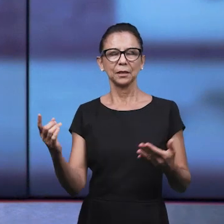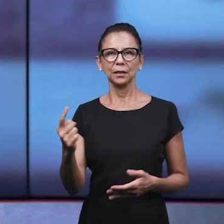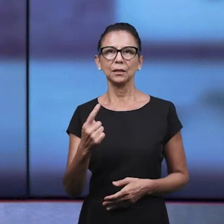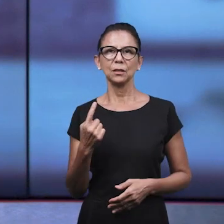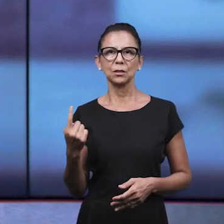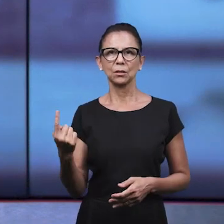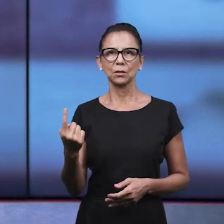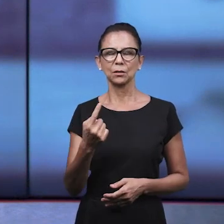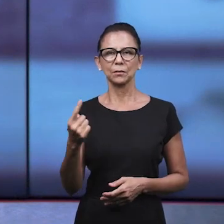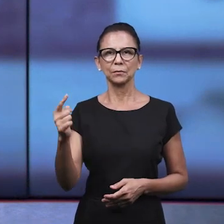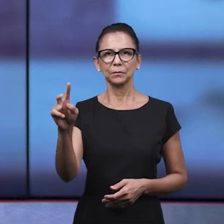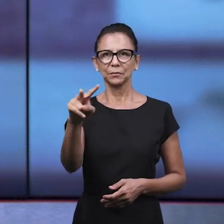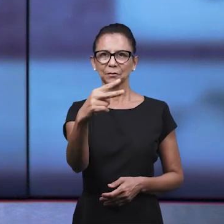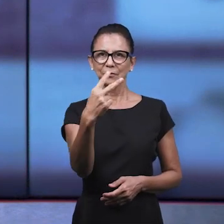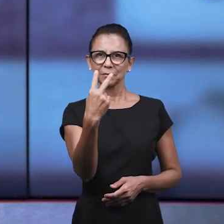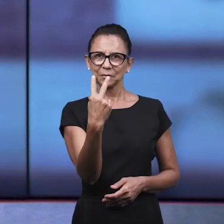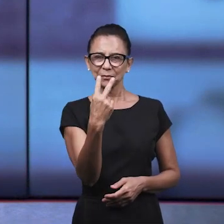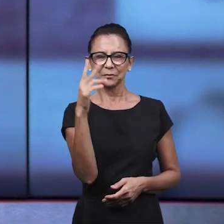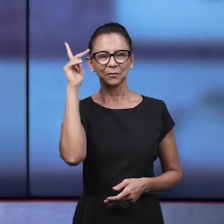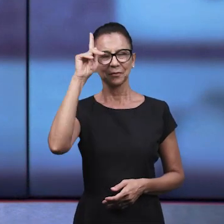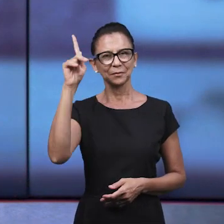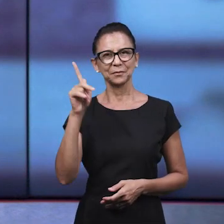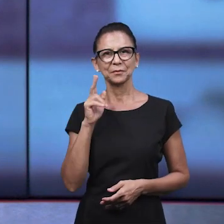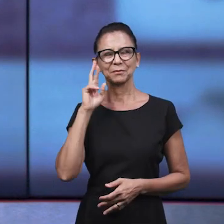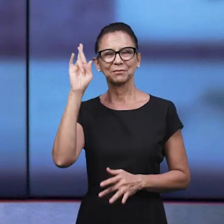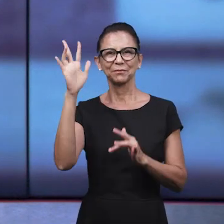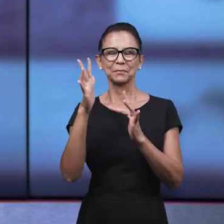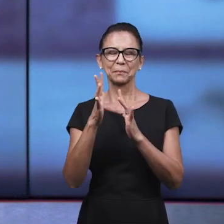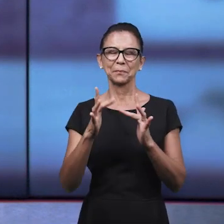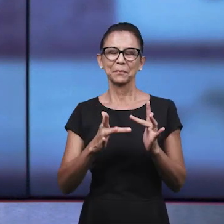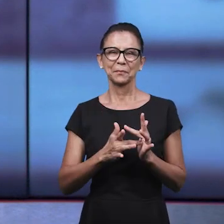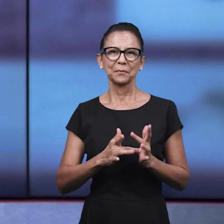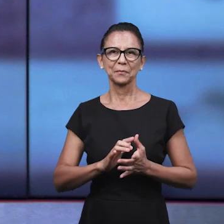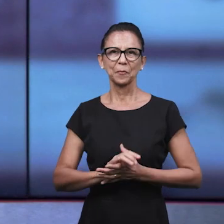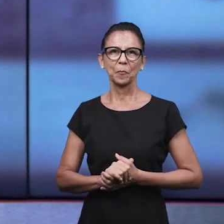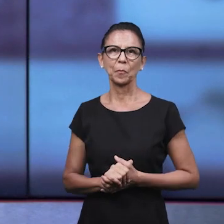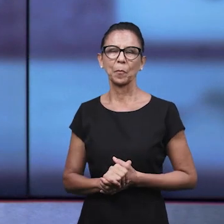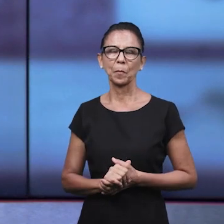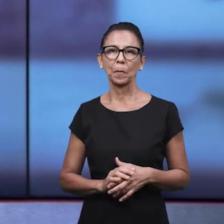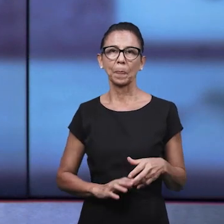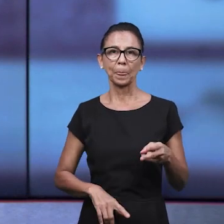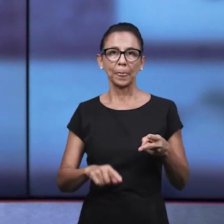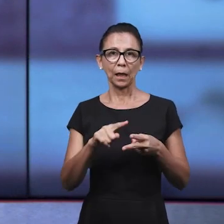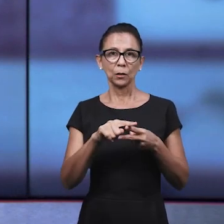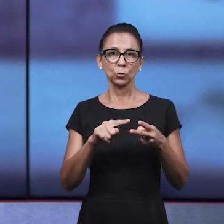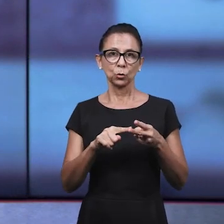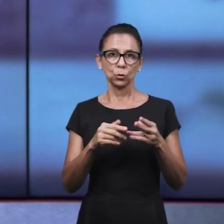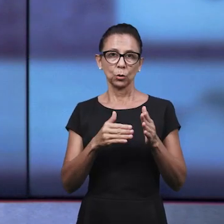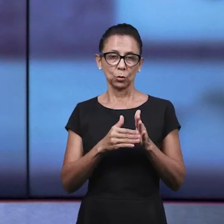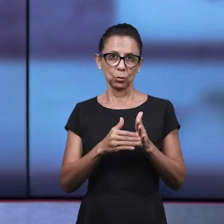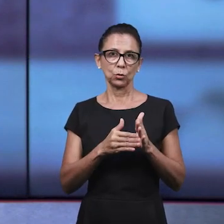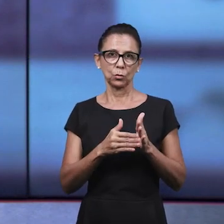Nous saluons à tous qui nous assistent dans la paix du Seigneur Jésus.